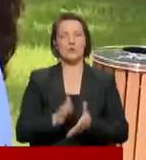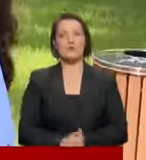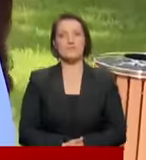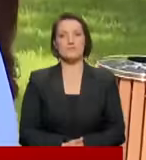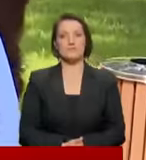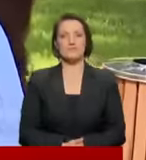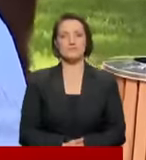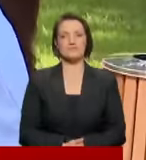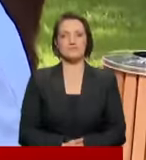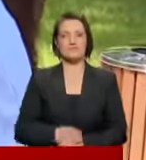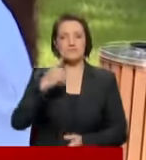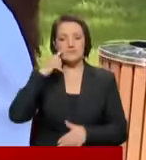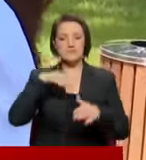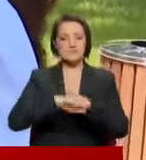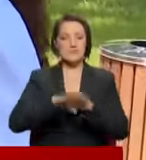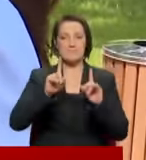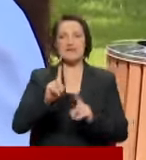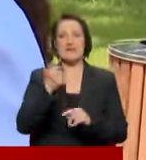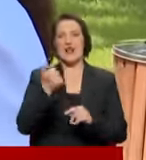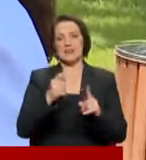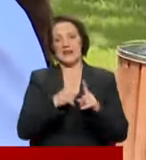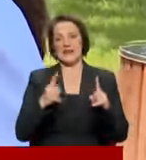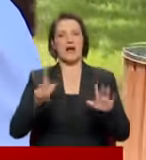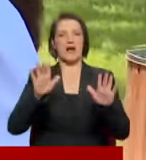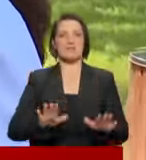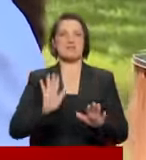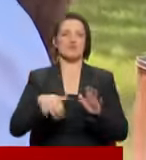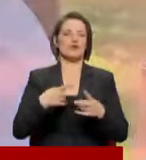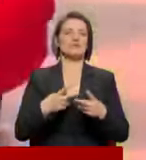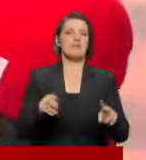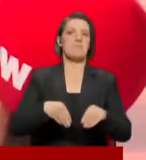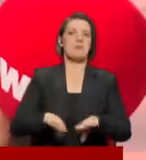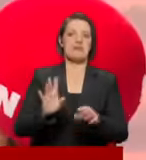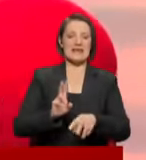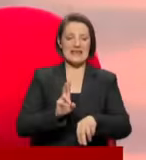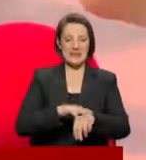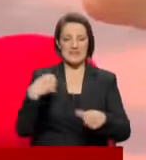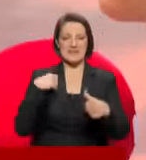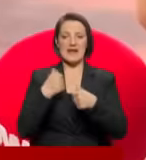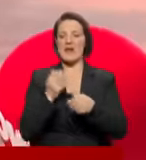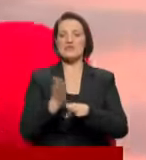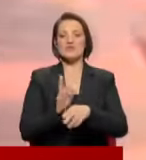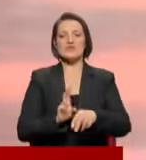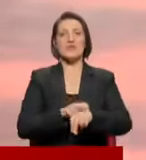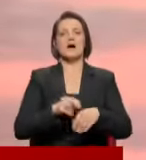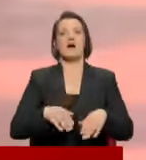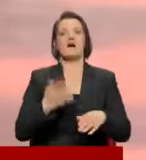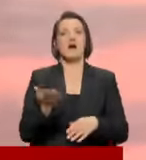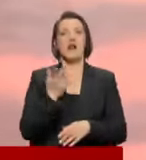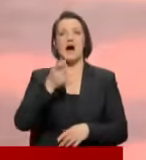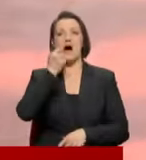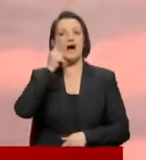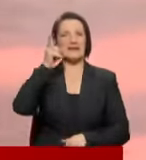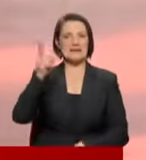kadar? Gözaltında 1'den 6'ya kadar kalmış ve ondan sonra çıkmış. Kelepçeyi tekrar niye takmadılar hala?